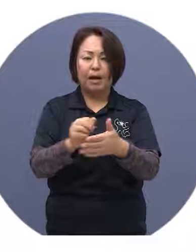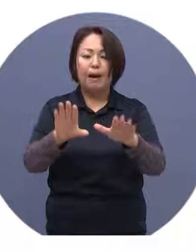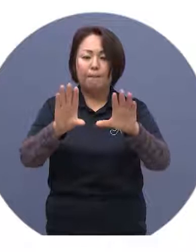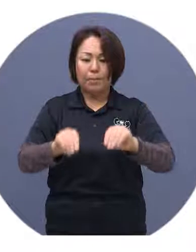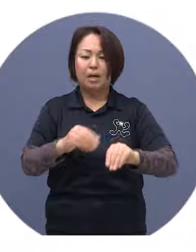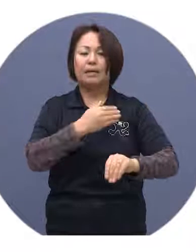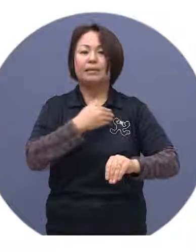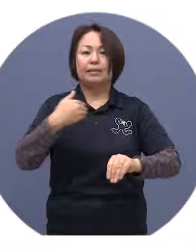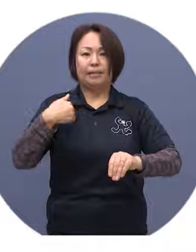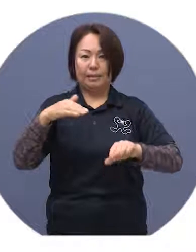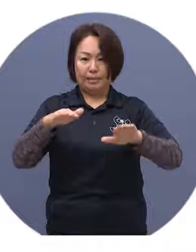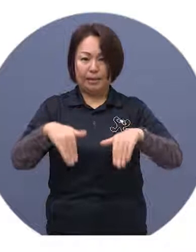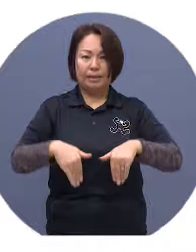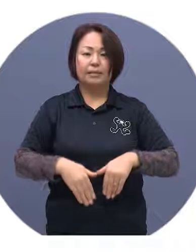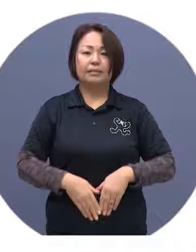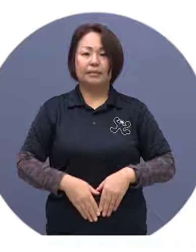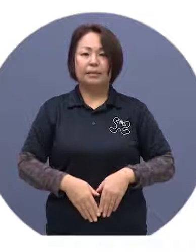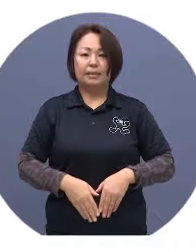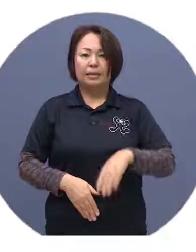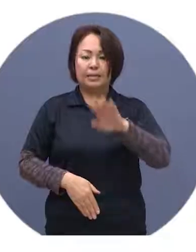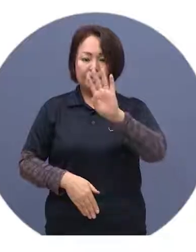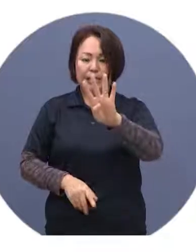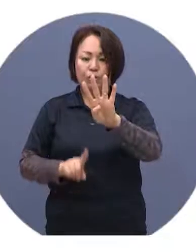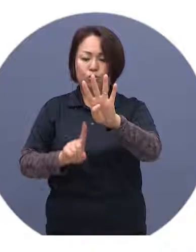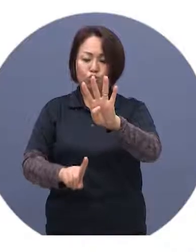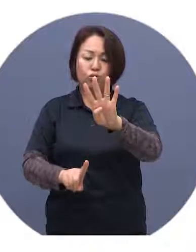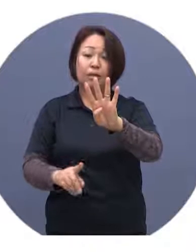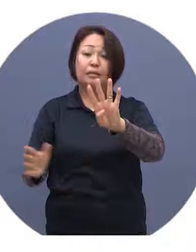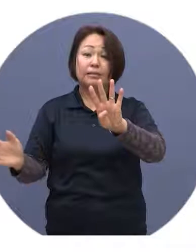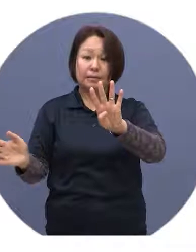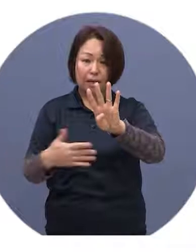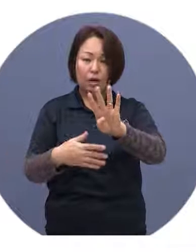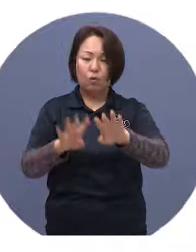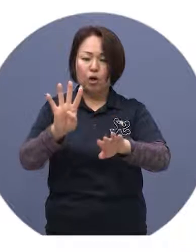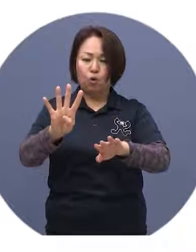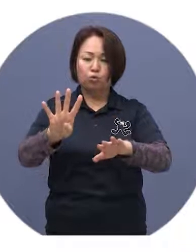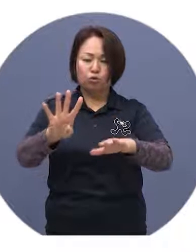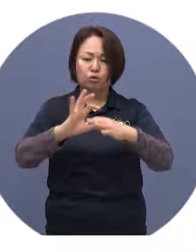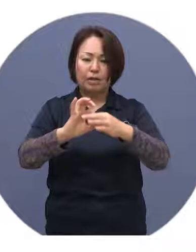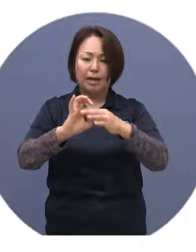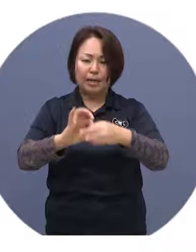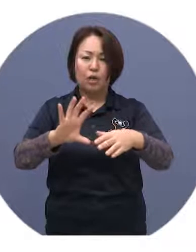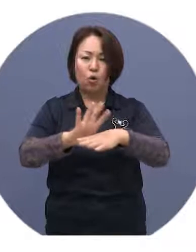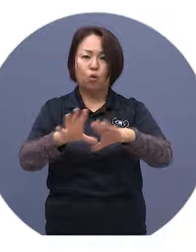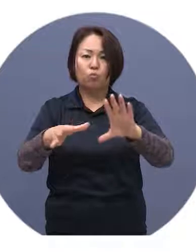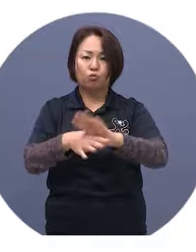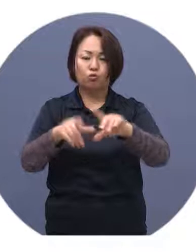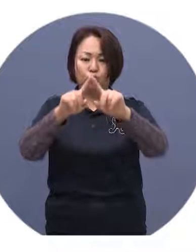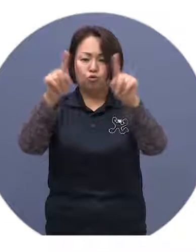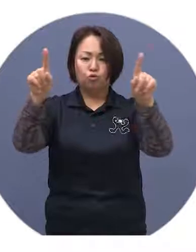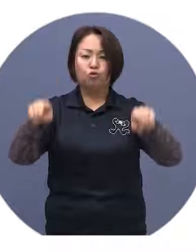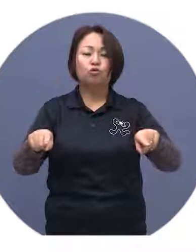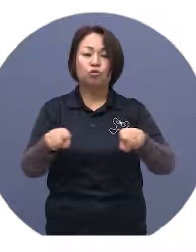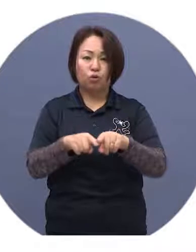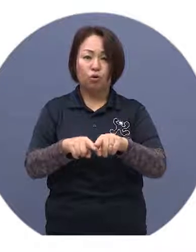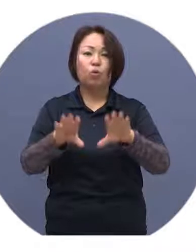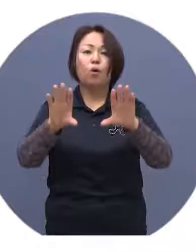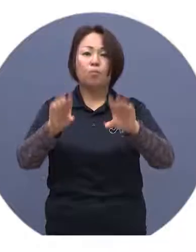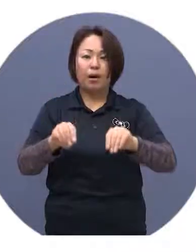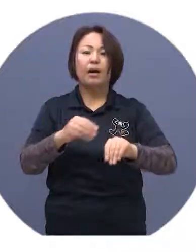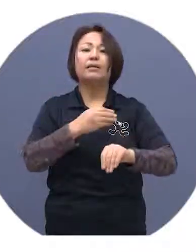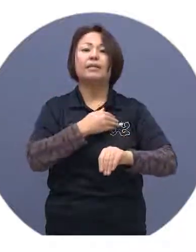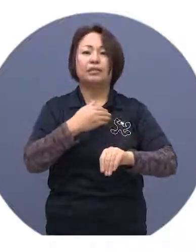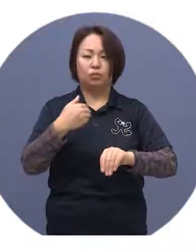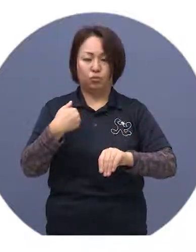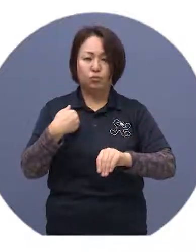星が1日からはもう4文書を敗将させていただきましてこれらを合わせてですね行っ1170市の